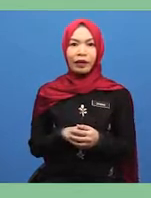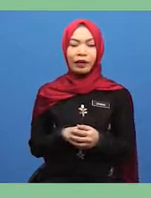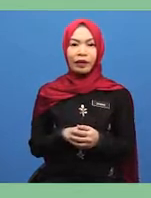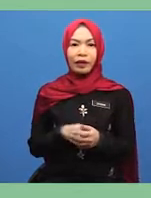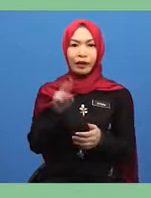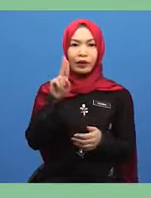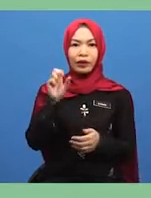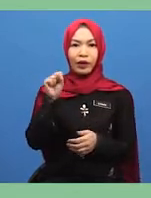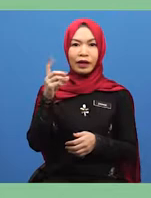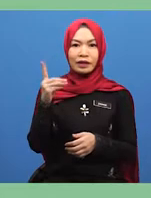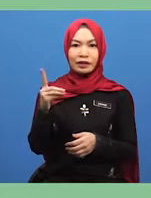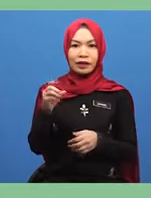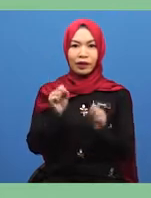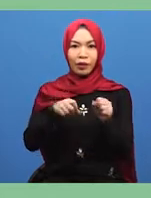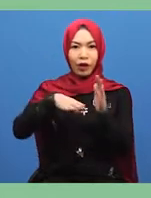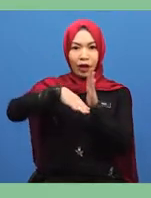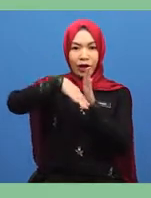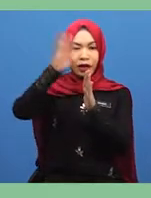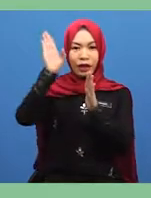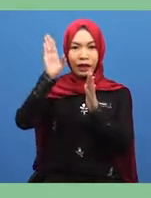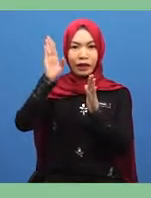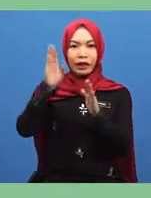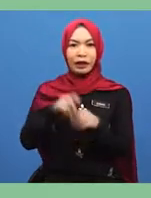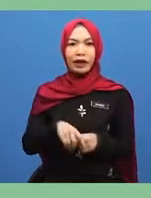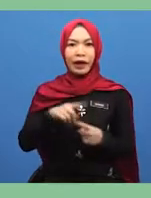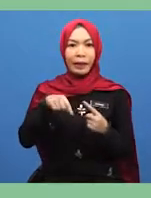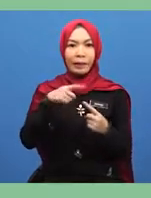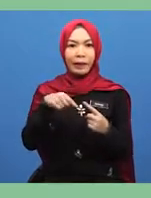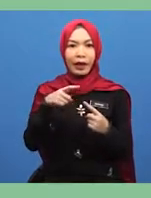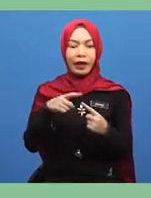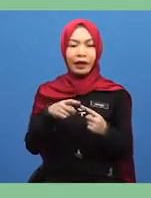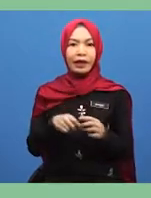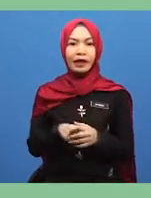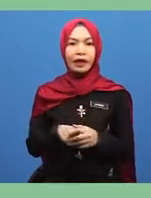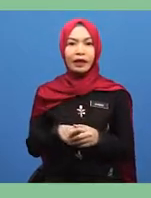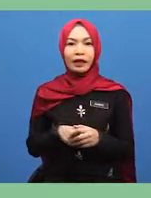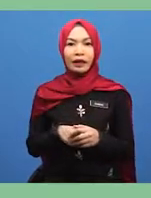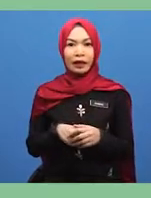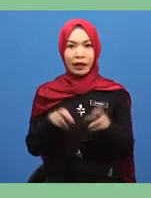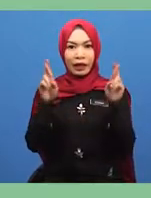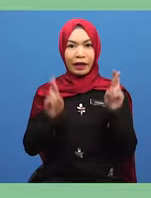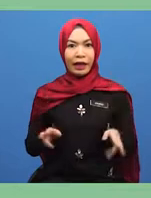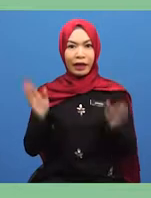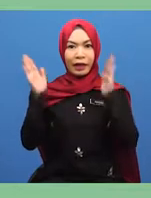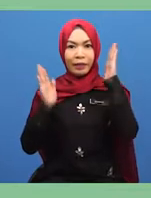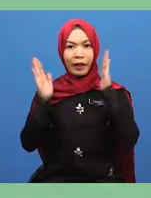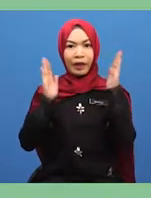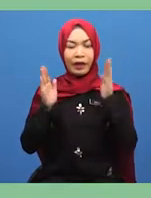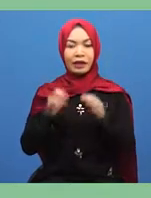apabila A. Rakyat Malaysia melanjutkan pelajaran ke Amerika Syarikat